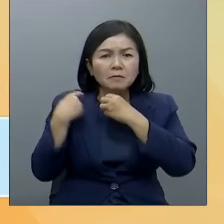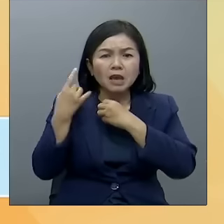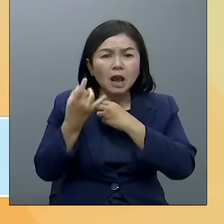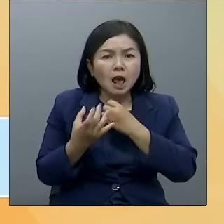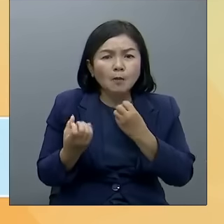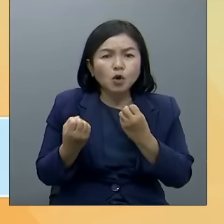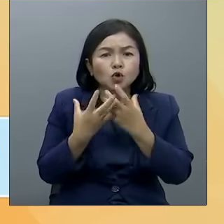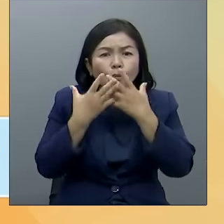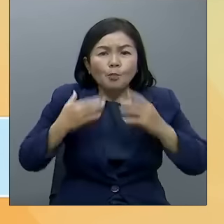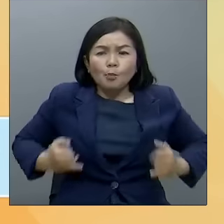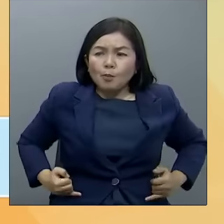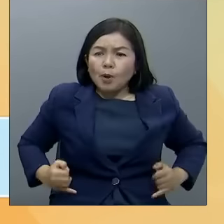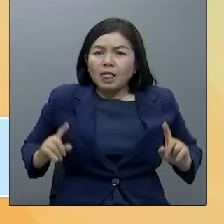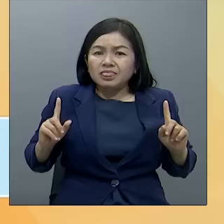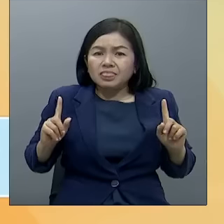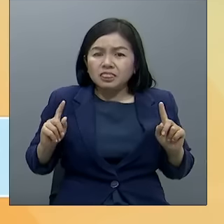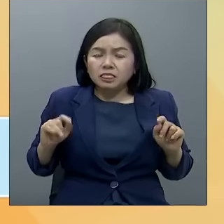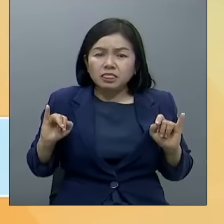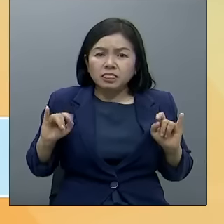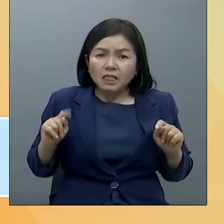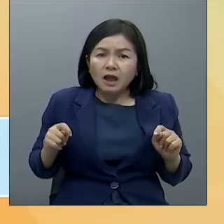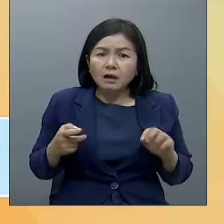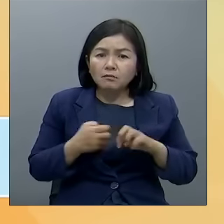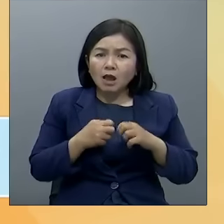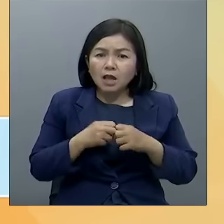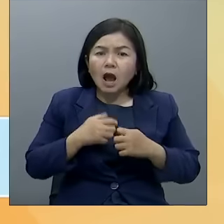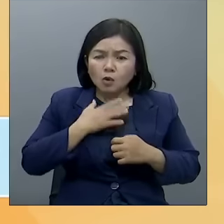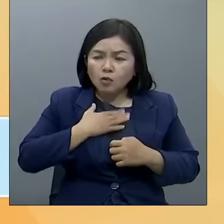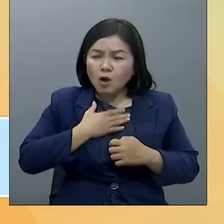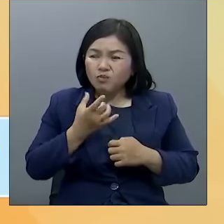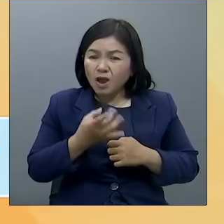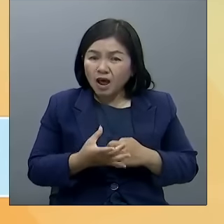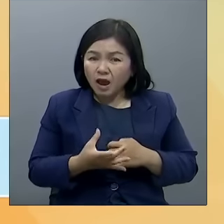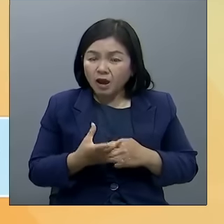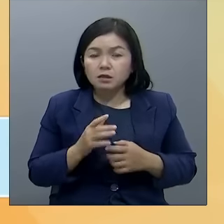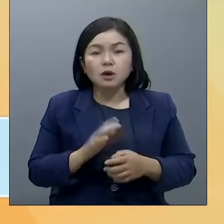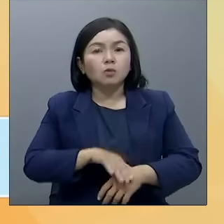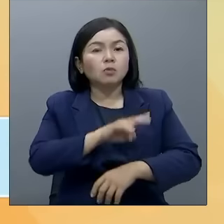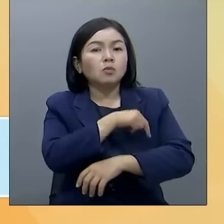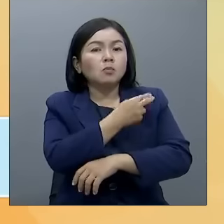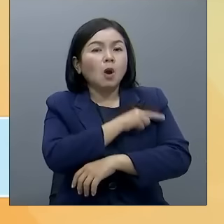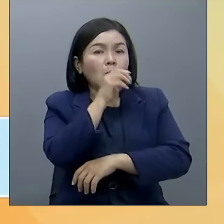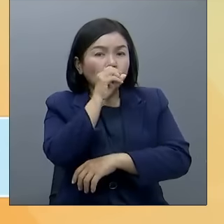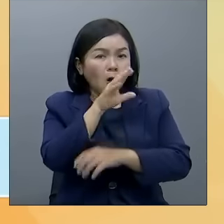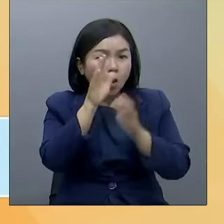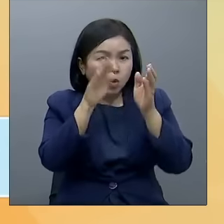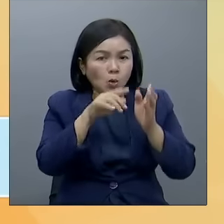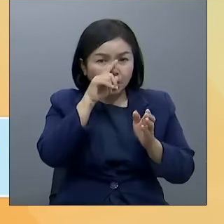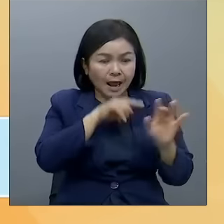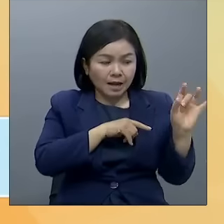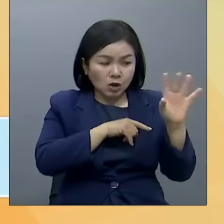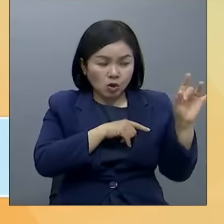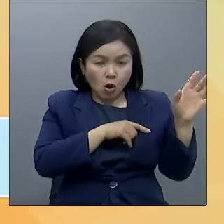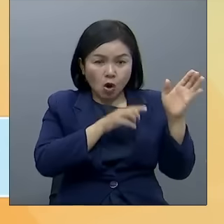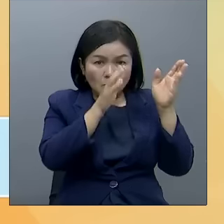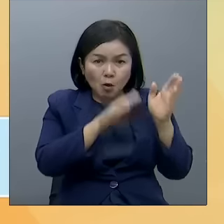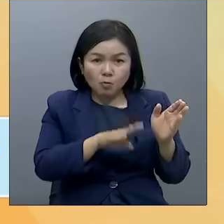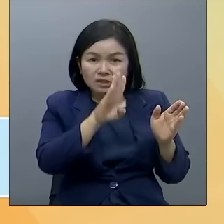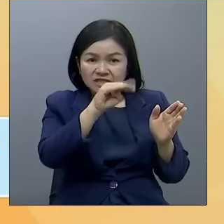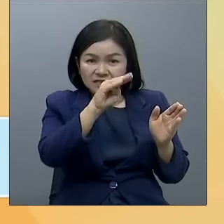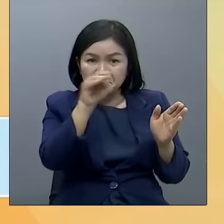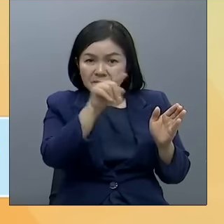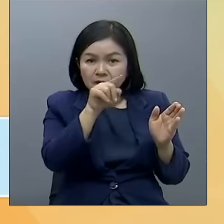ะไตเสื่อมหรือปัญหากับไตได้บ้าง อ่ะต้องเรียนอย่างนี้ครับจากข้อมูลนะครับคนไทย100คนเนี่ย40% นะ